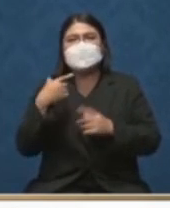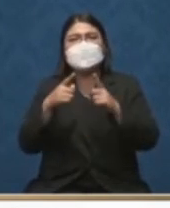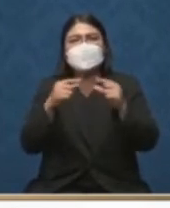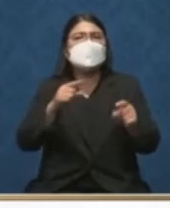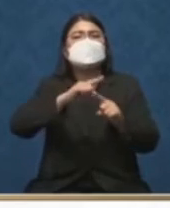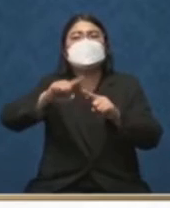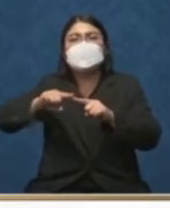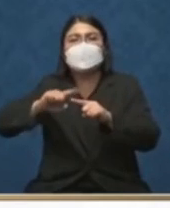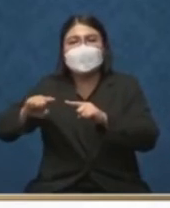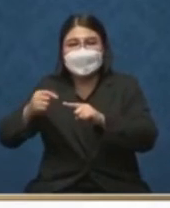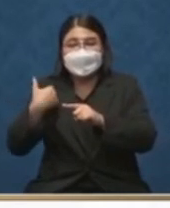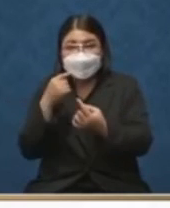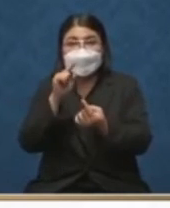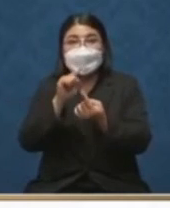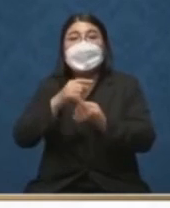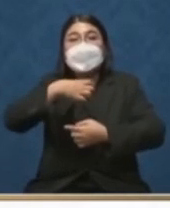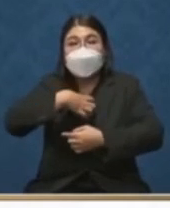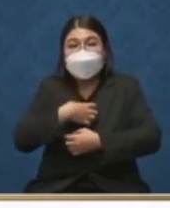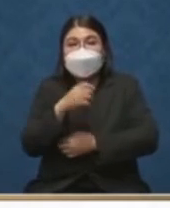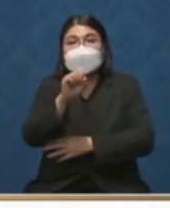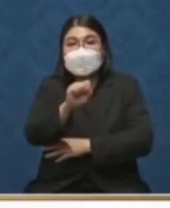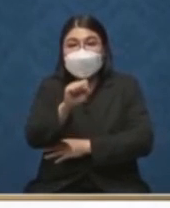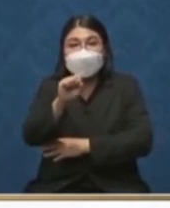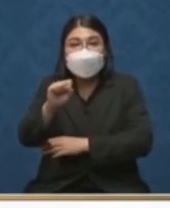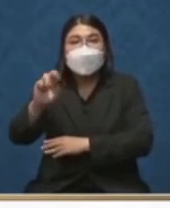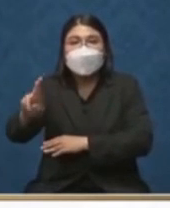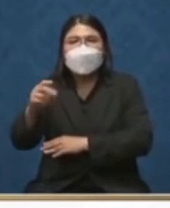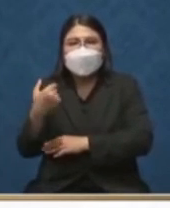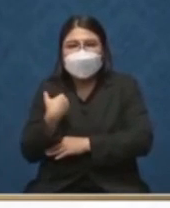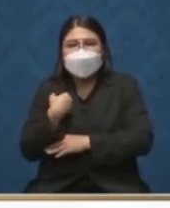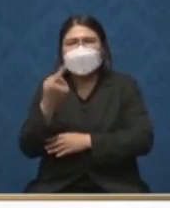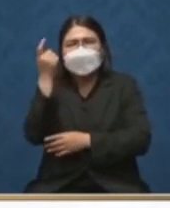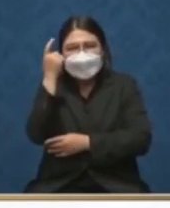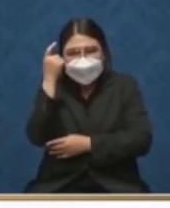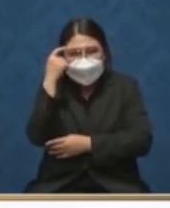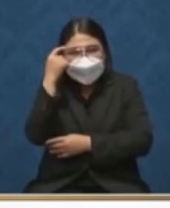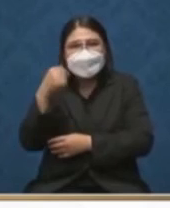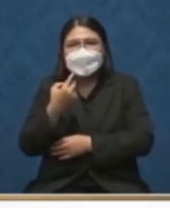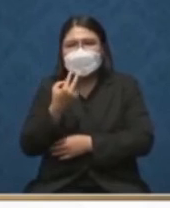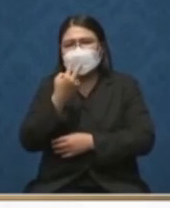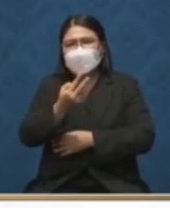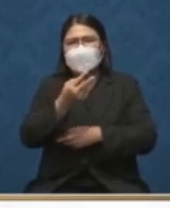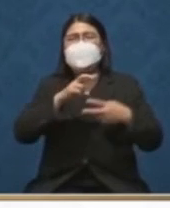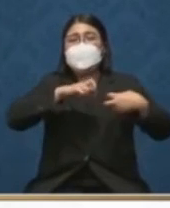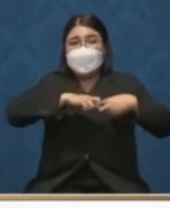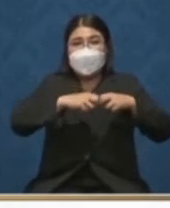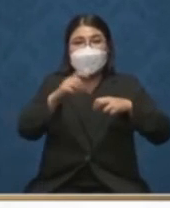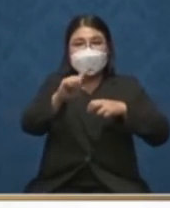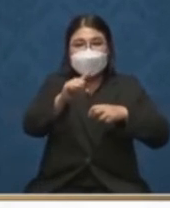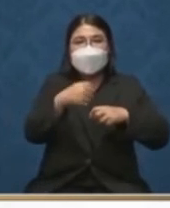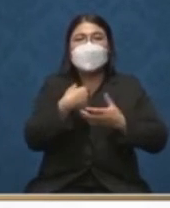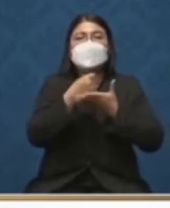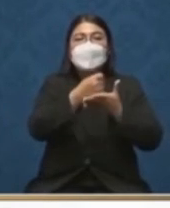ด้วยการมีปัญหากันทางการเมืองบ้างหลายเรื่องหลายราวเกิดขึ้นสิ่งเหล่